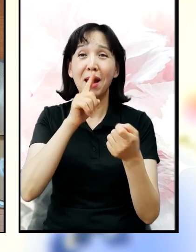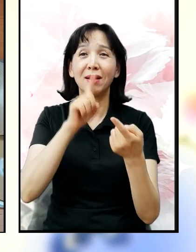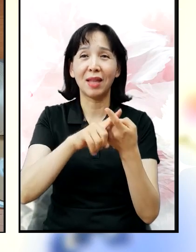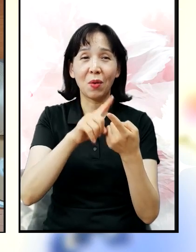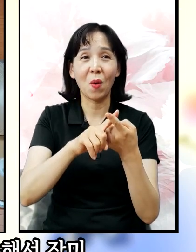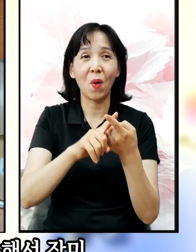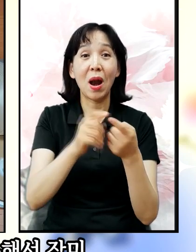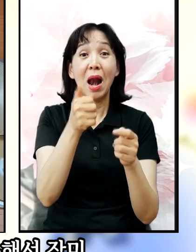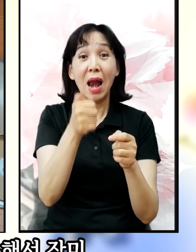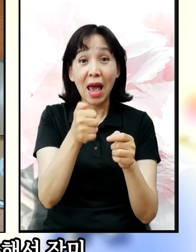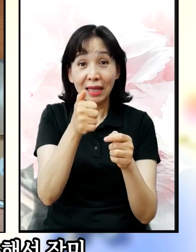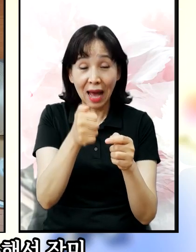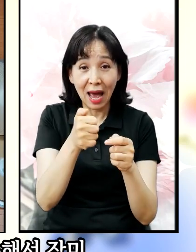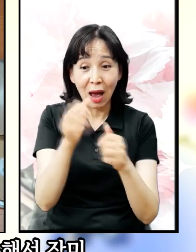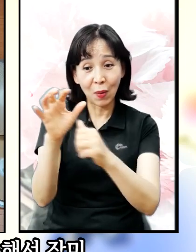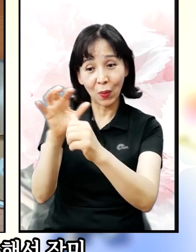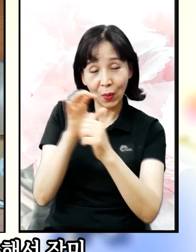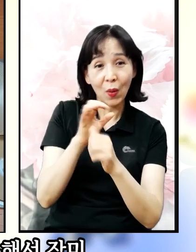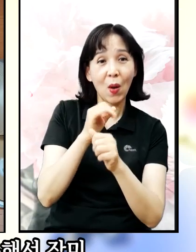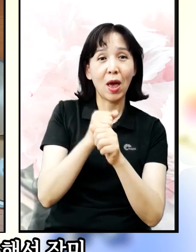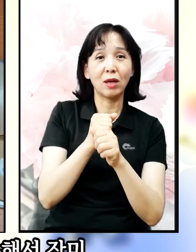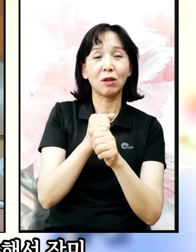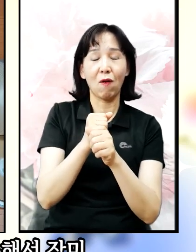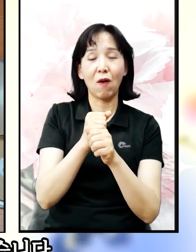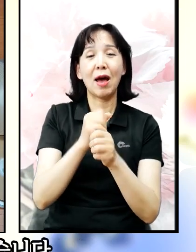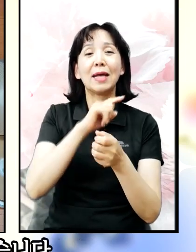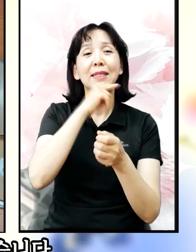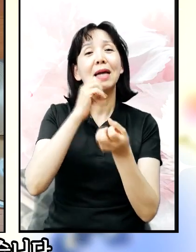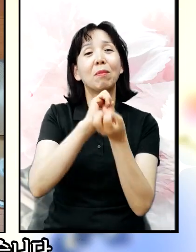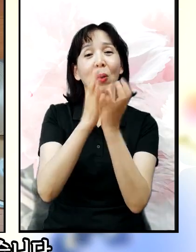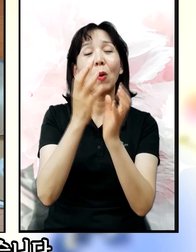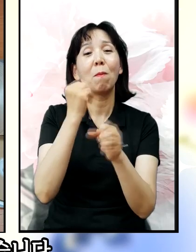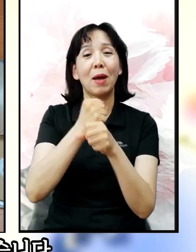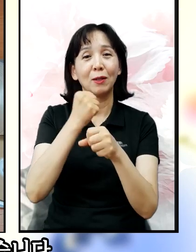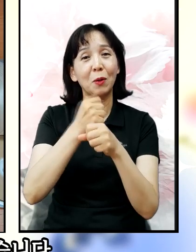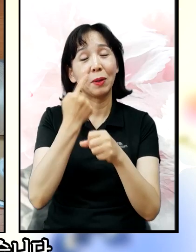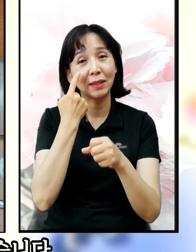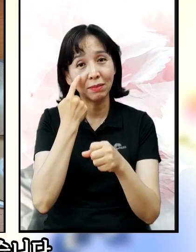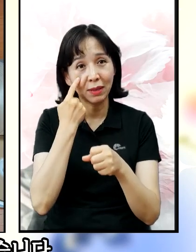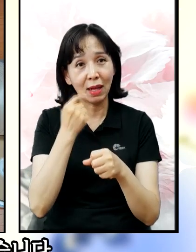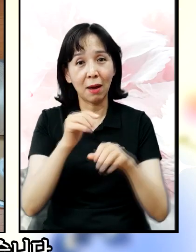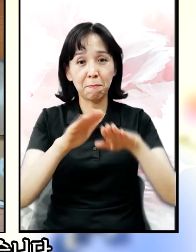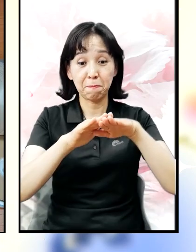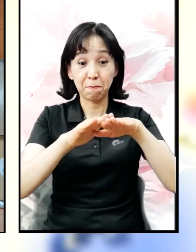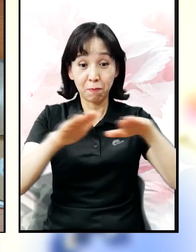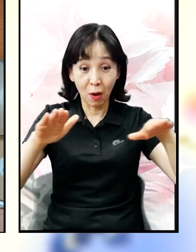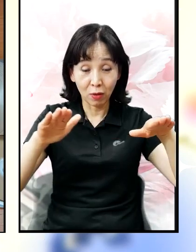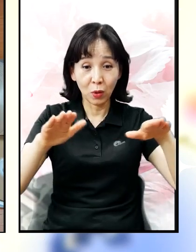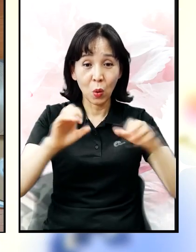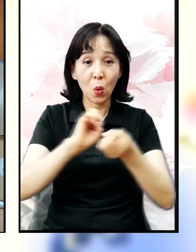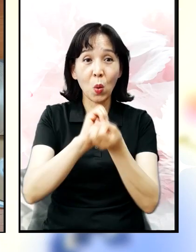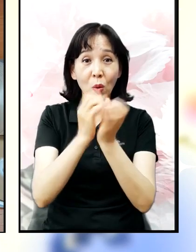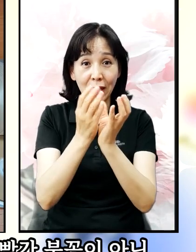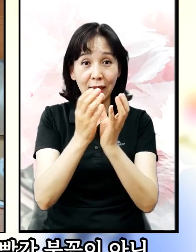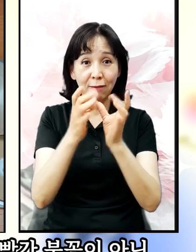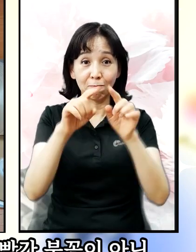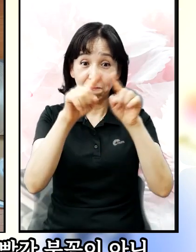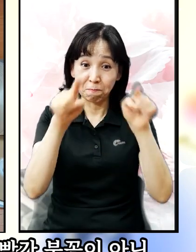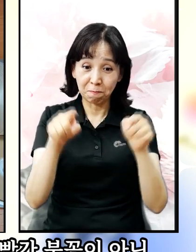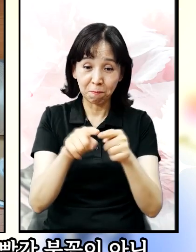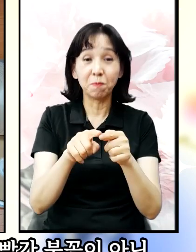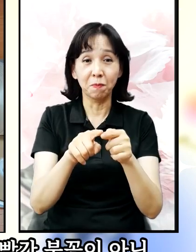말 그대로 라이터를 사용해서 이 불을 사용해서 장미 꽃잎을 만들어 보도록 하겠습니다. 편편한 꽃잎에 있는데